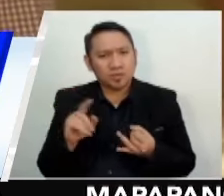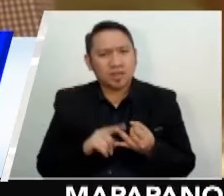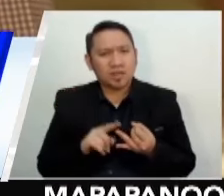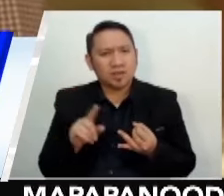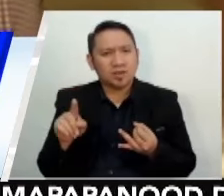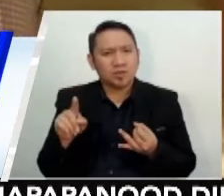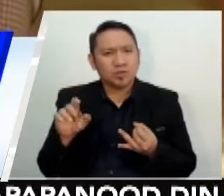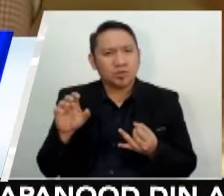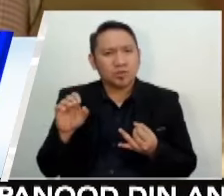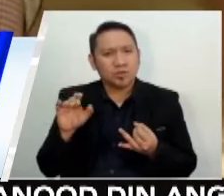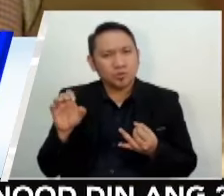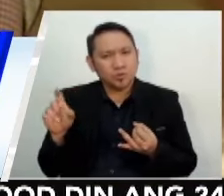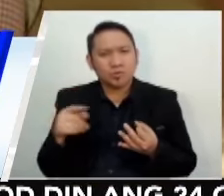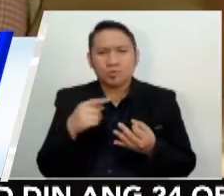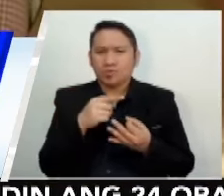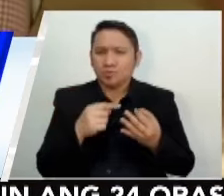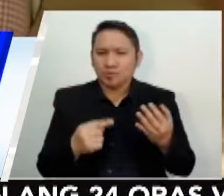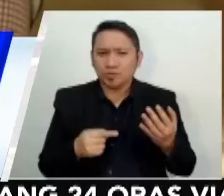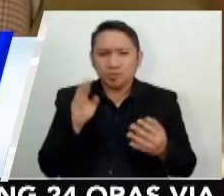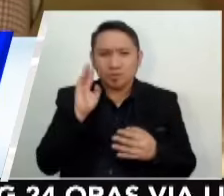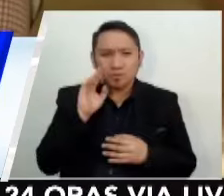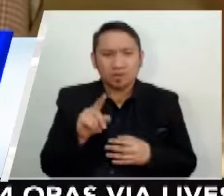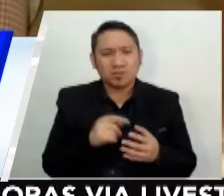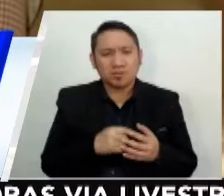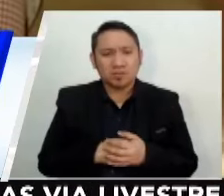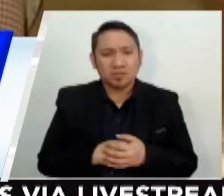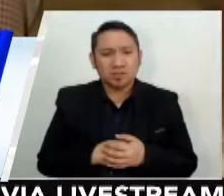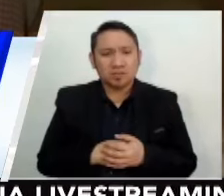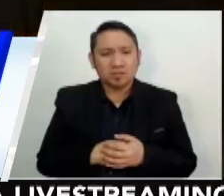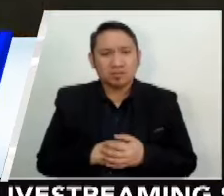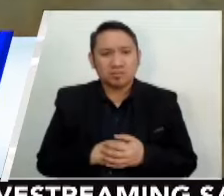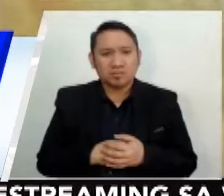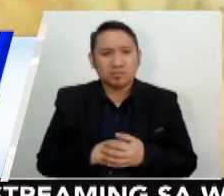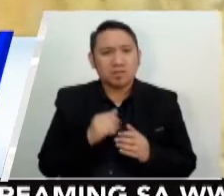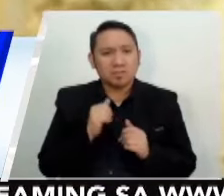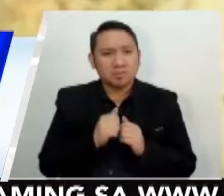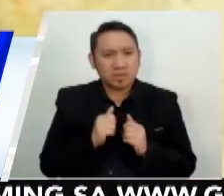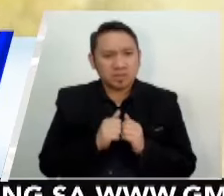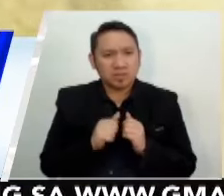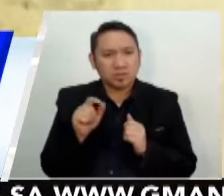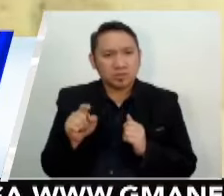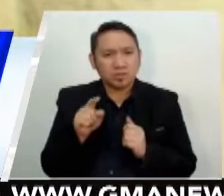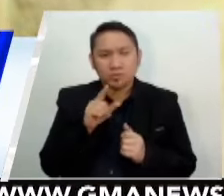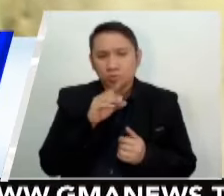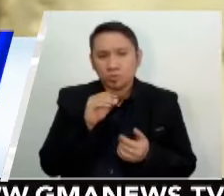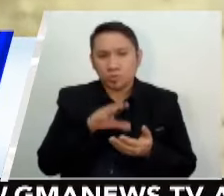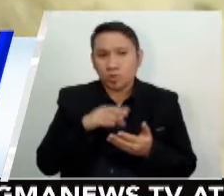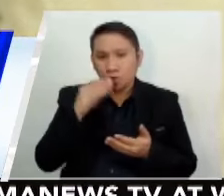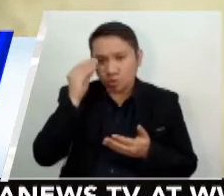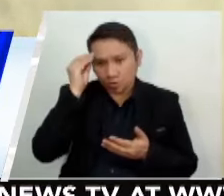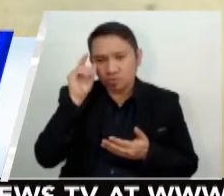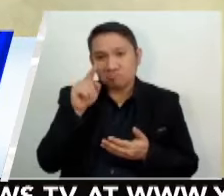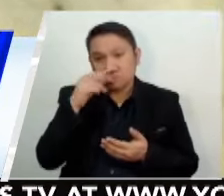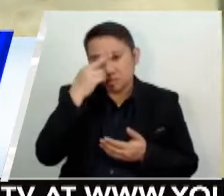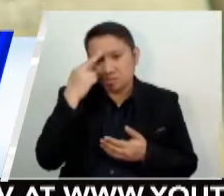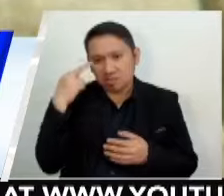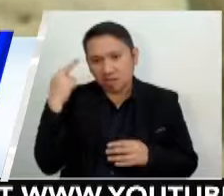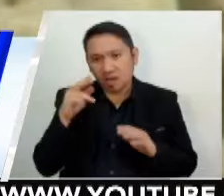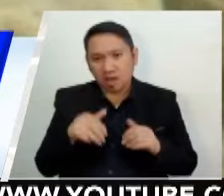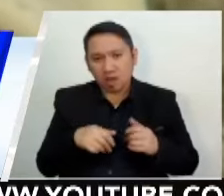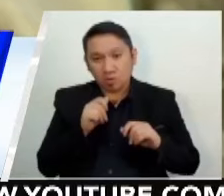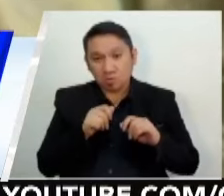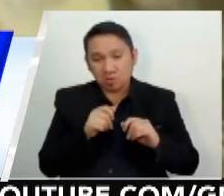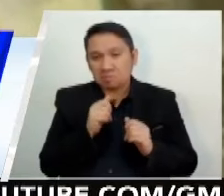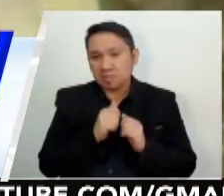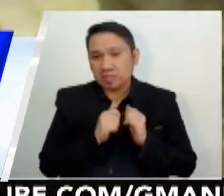Benyure brothers, no? So, natututo talaga siya. Ito na raw marahil ang huling obra ni Rizal bago